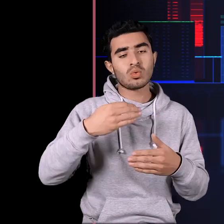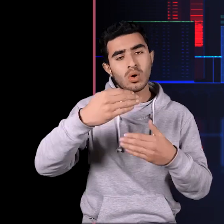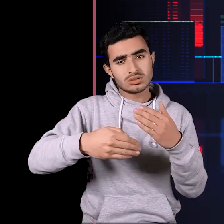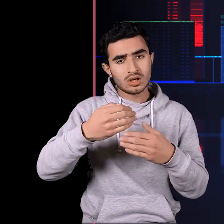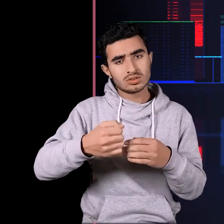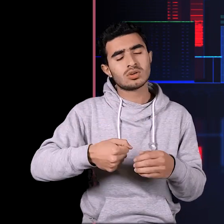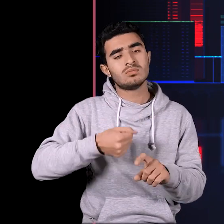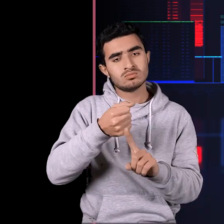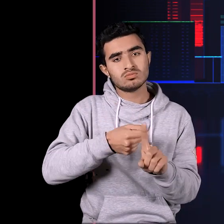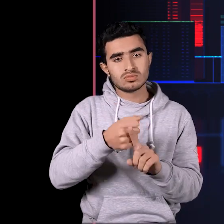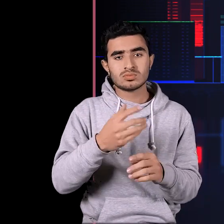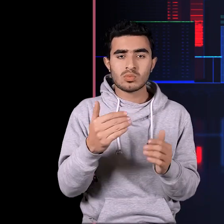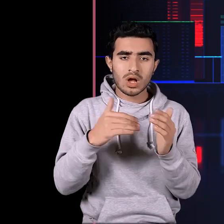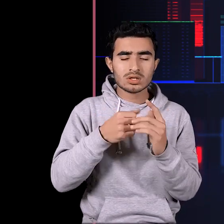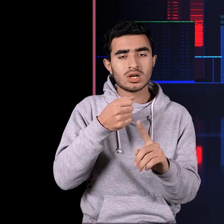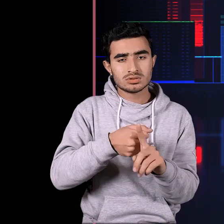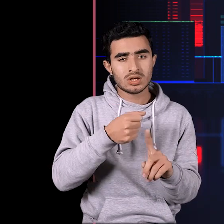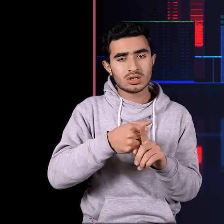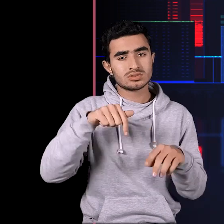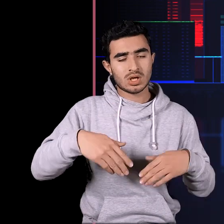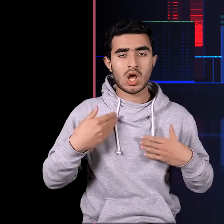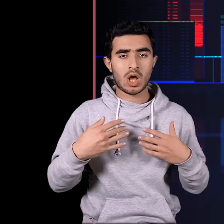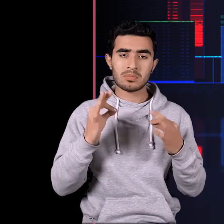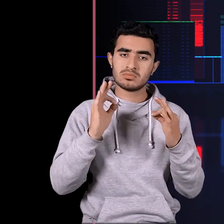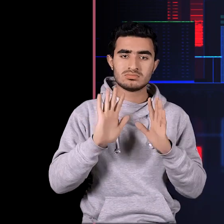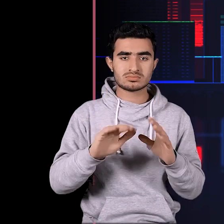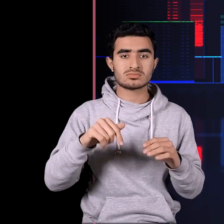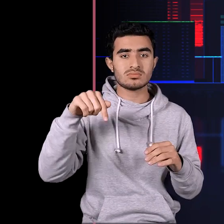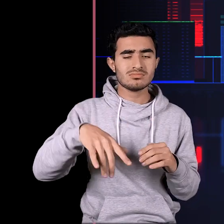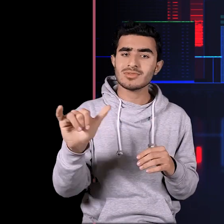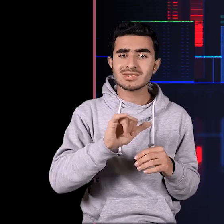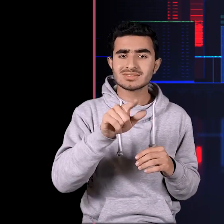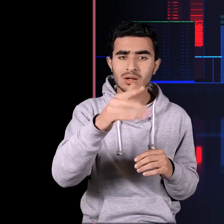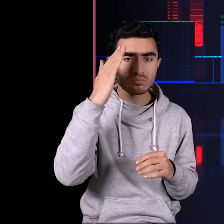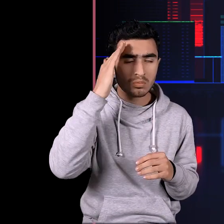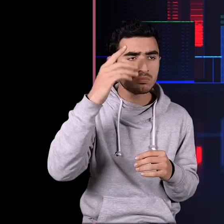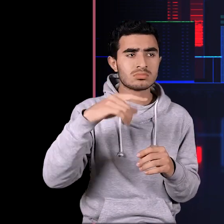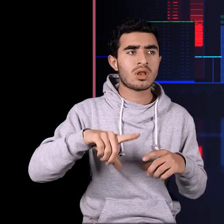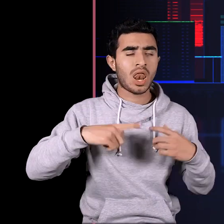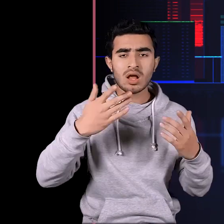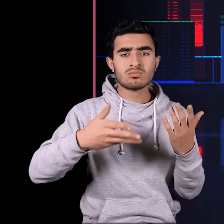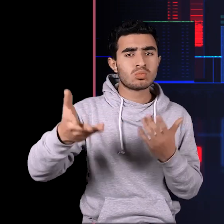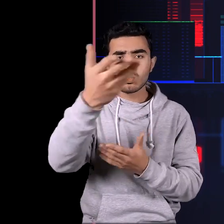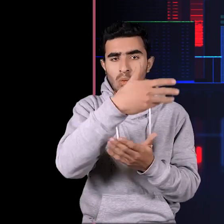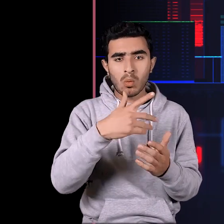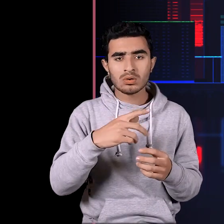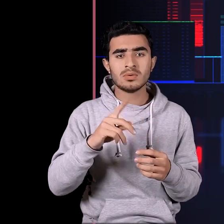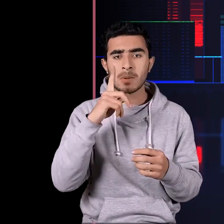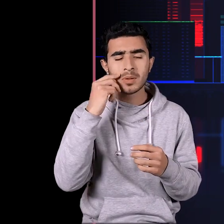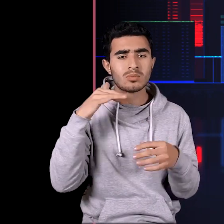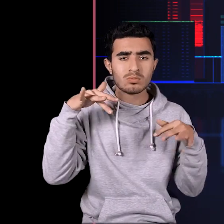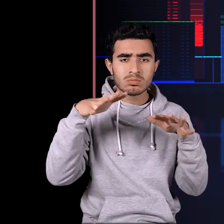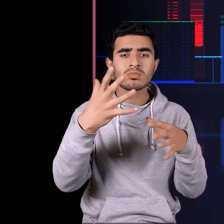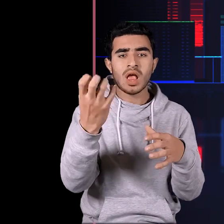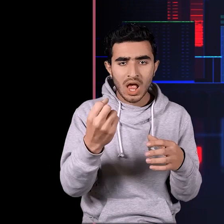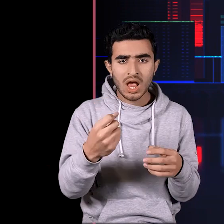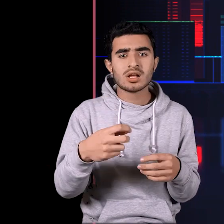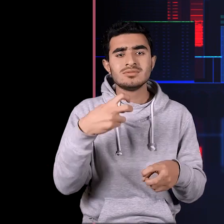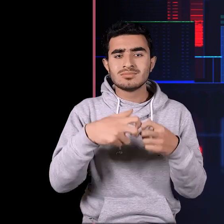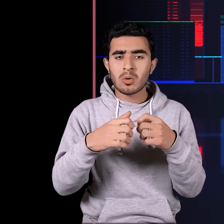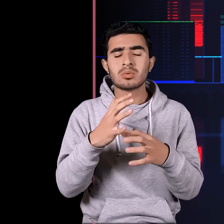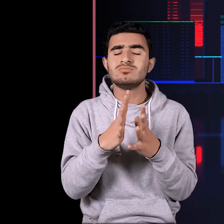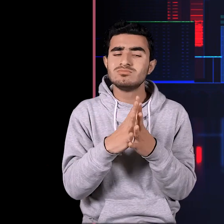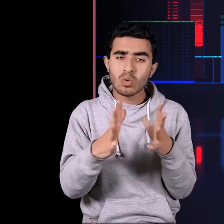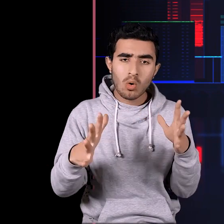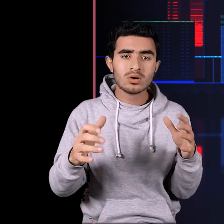लेके चली. इसी तरह हमारे साथ भी कितने हमारे इर्द गिर्द लोग हैं जिनको इस तरह की प्रॉब्लम्स होती हैं और तकलीफ़ों से गुजरते हैं, मगर